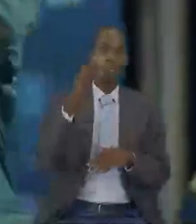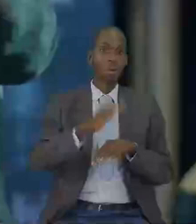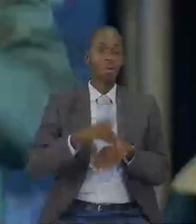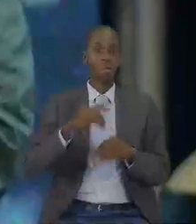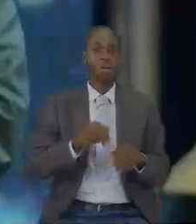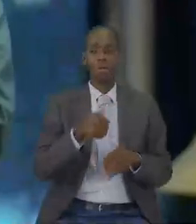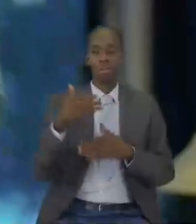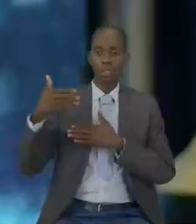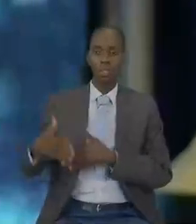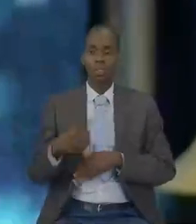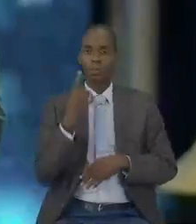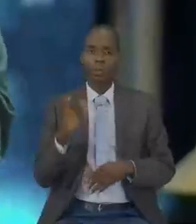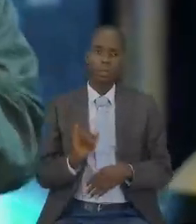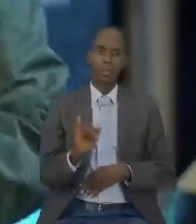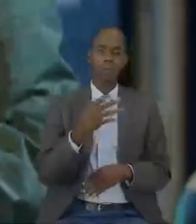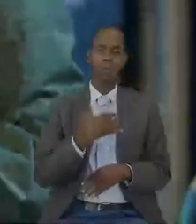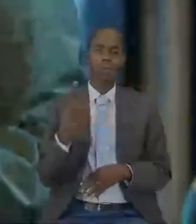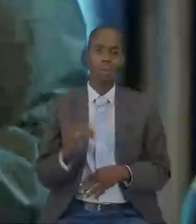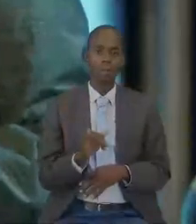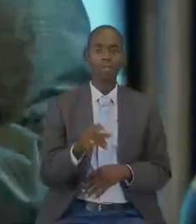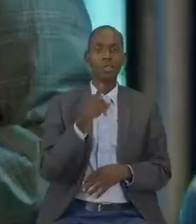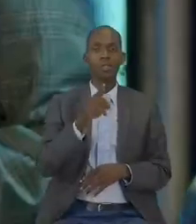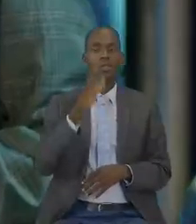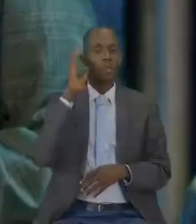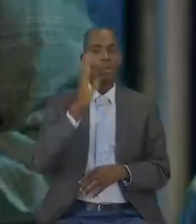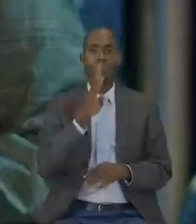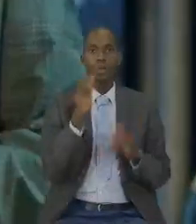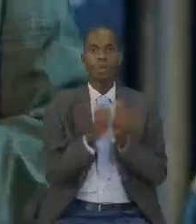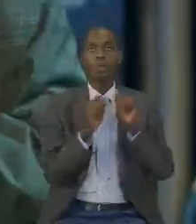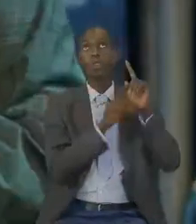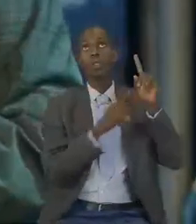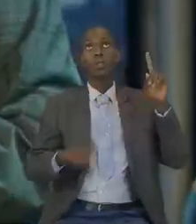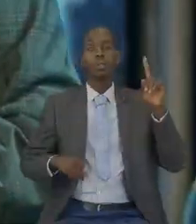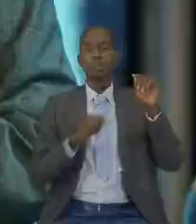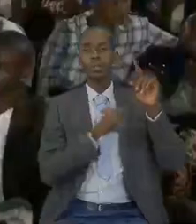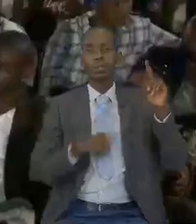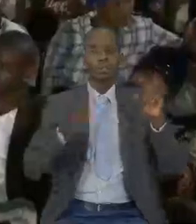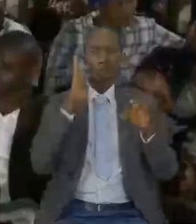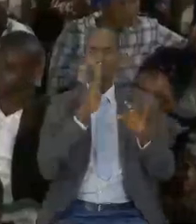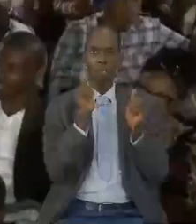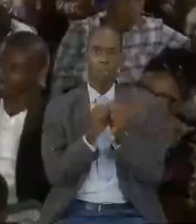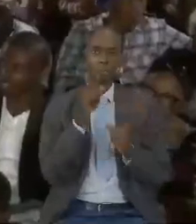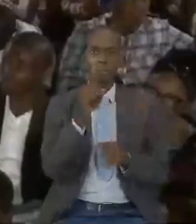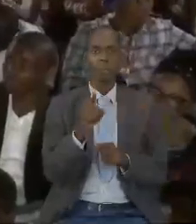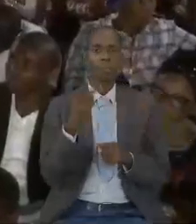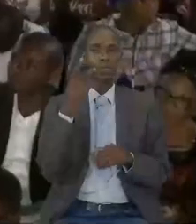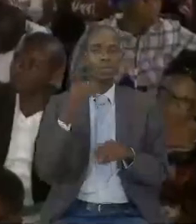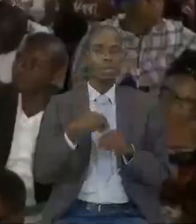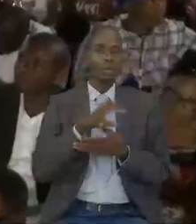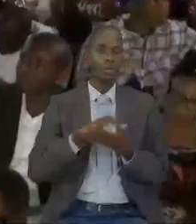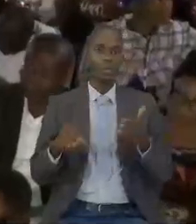là-bas, dans l'au-delà pour toujours, tu seras avec le Seigneur. Le Seigneur sera avec